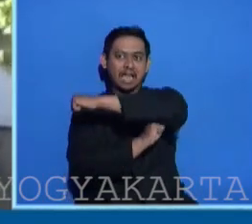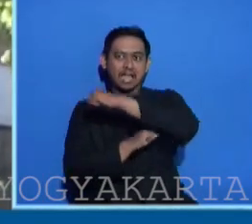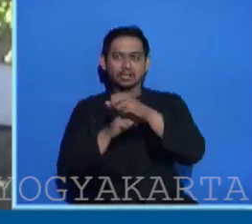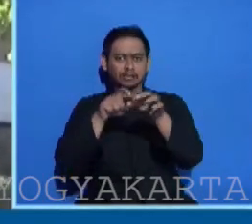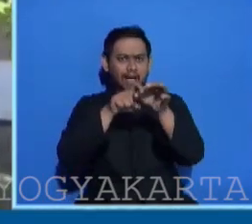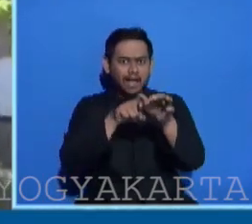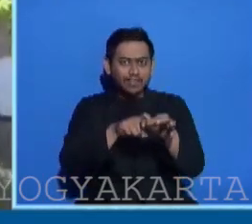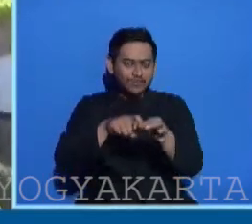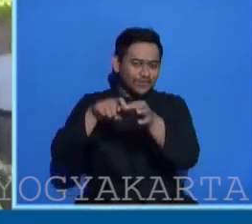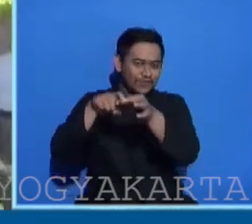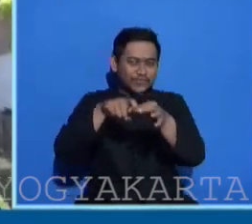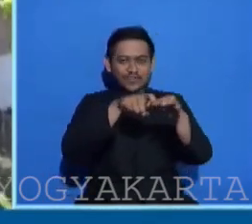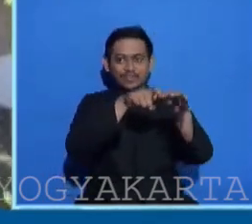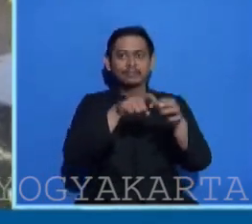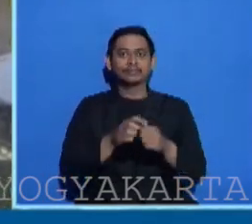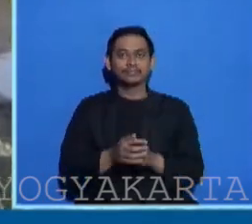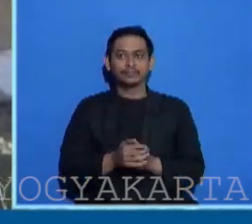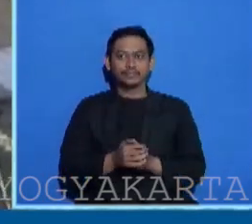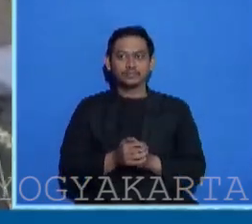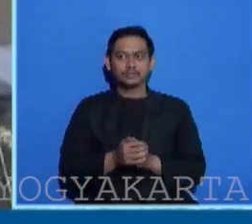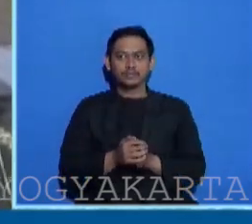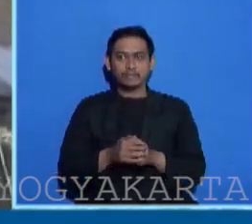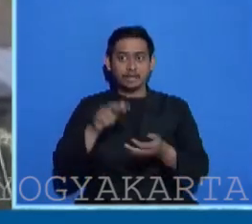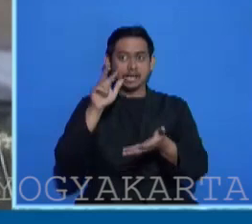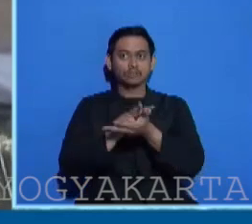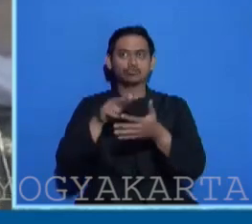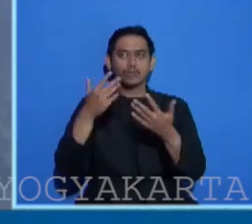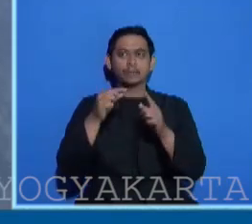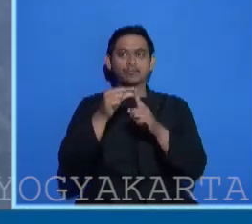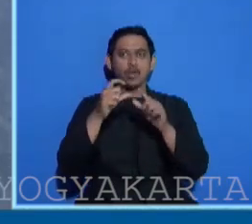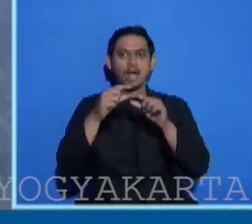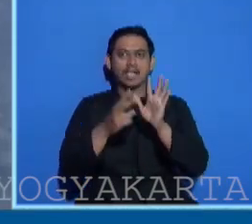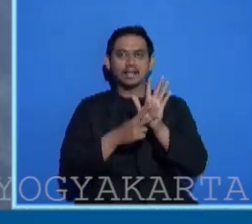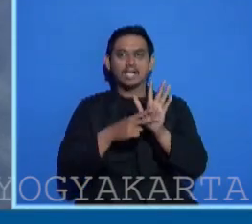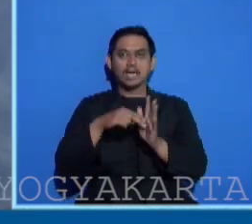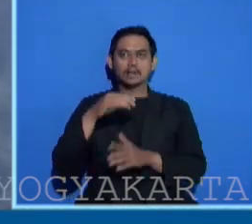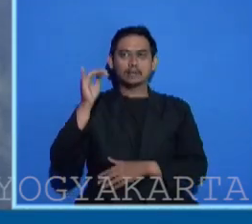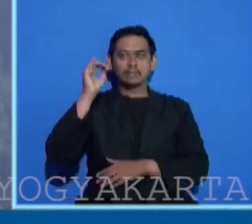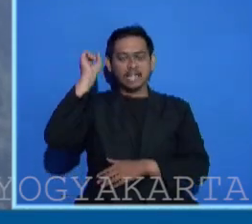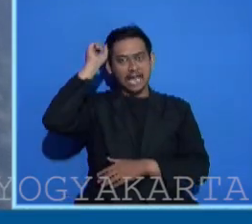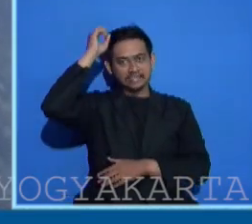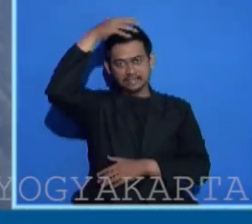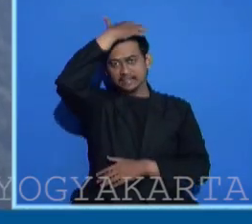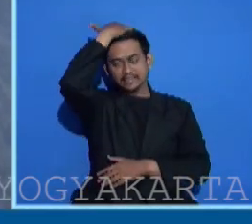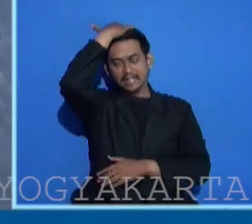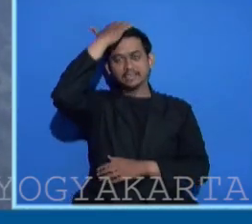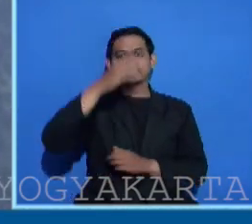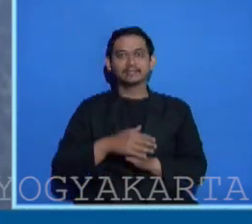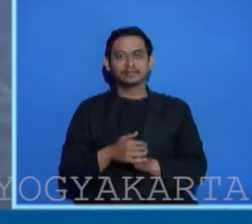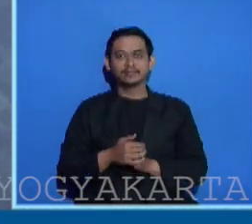MPR Puan Maharani adalah Gubernur Jawa Tengah Ganjar pranowo tergantung ingkang